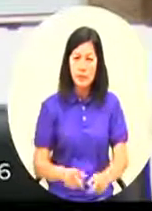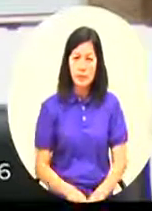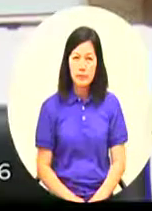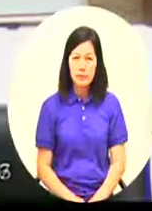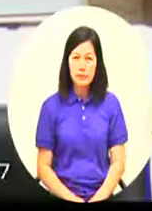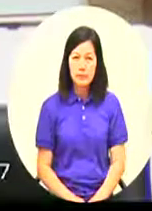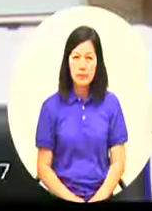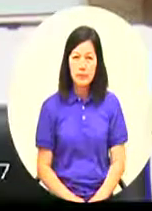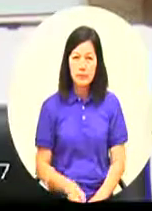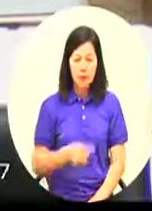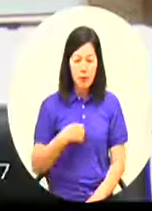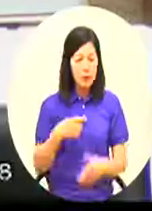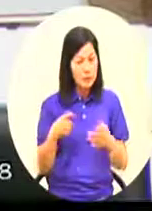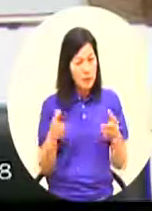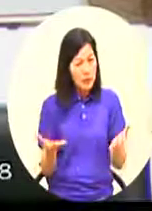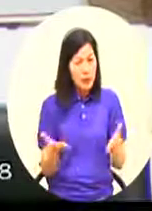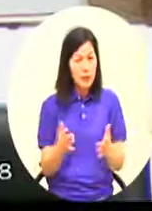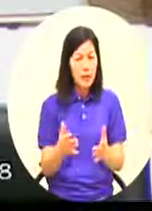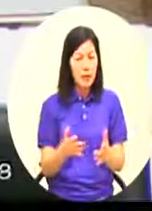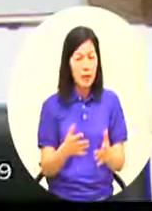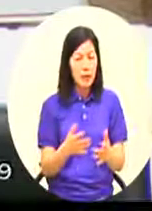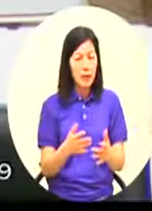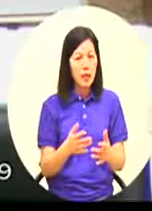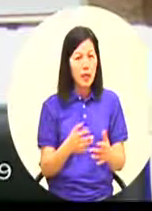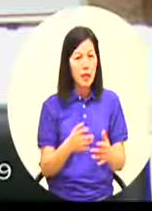我们大概跟林明杰议员